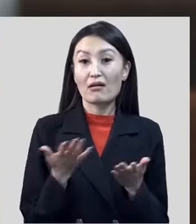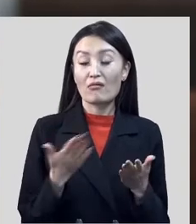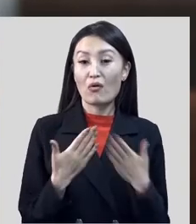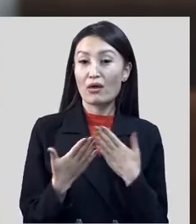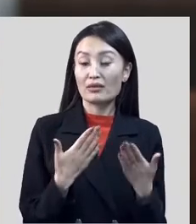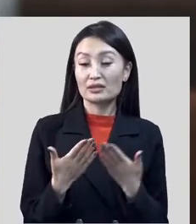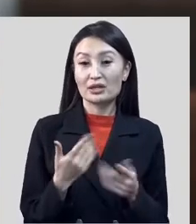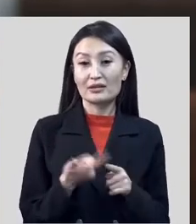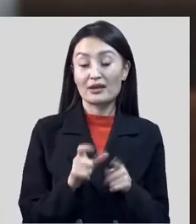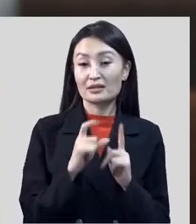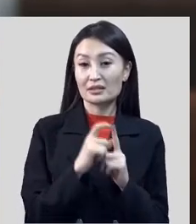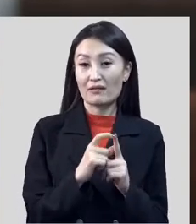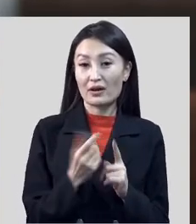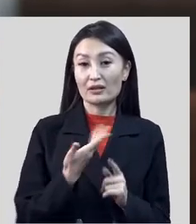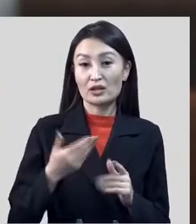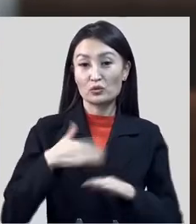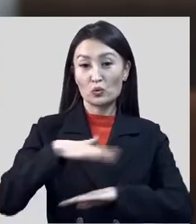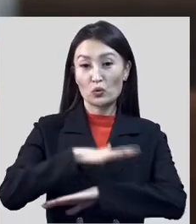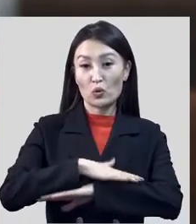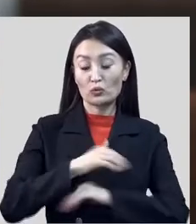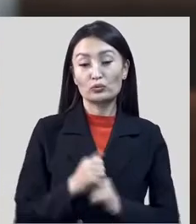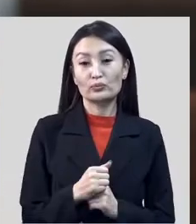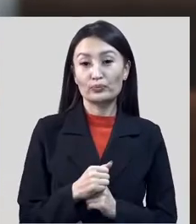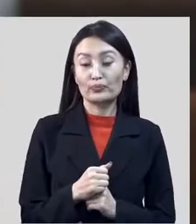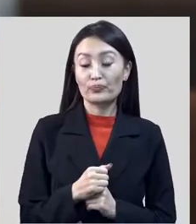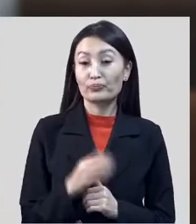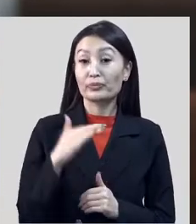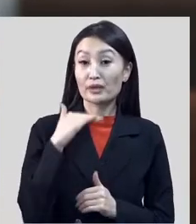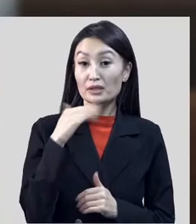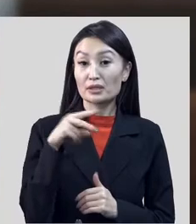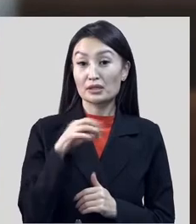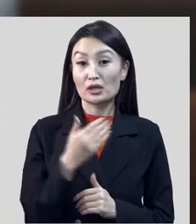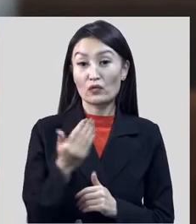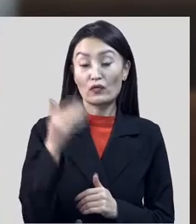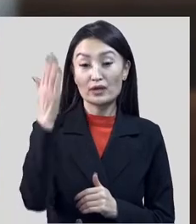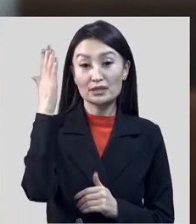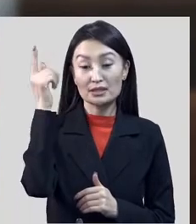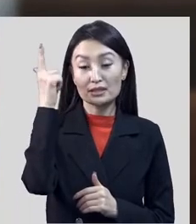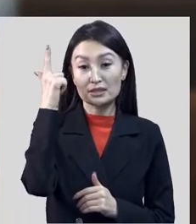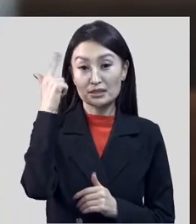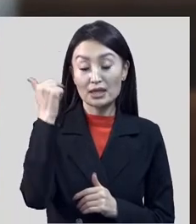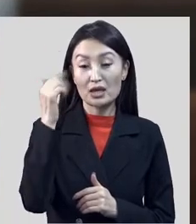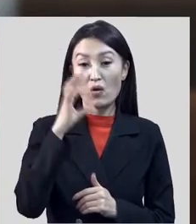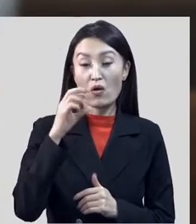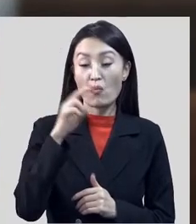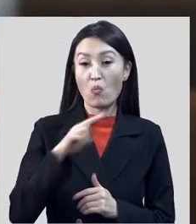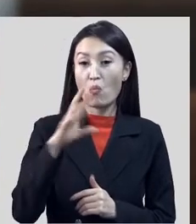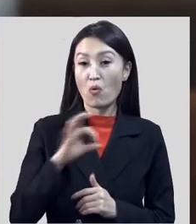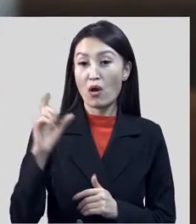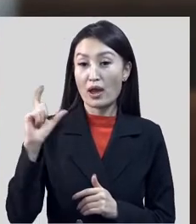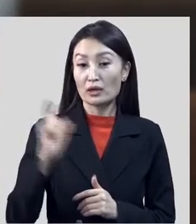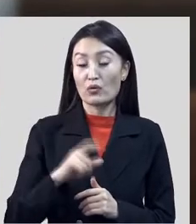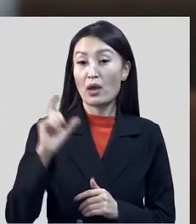эти слова имеют к нашему уроку достаточно ли у вас знаний по экономике ведь